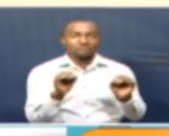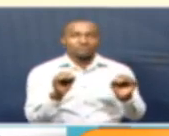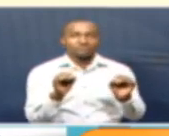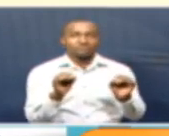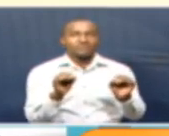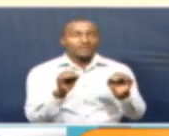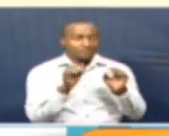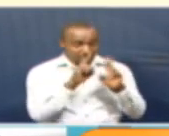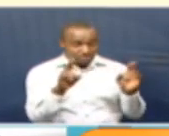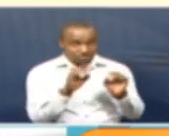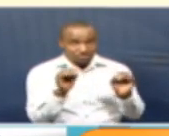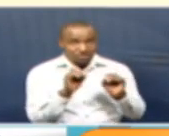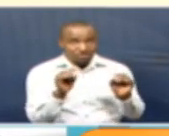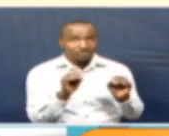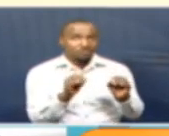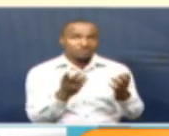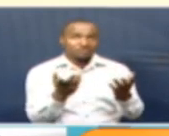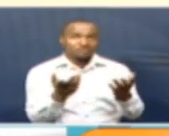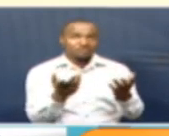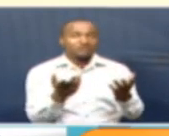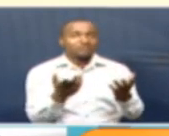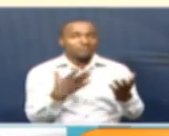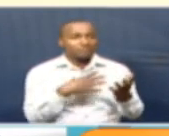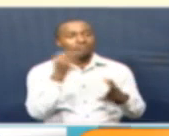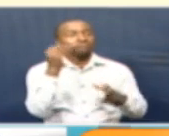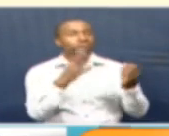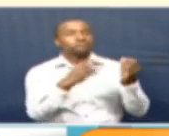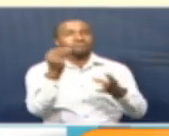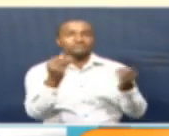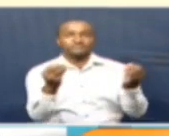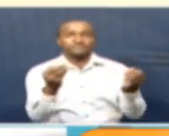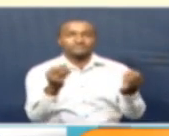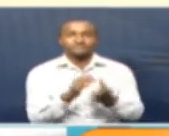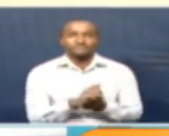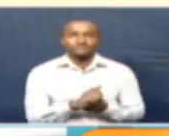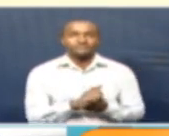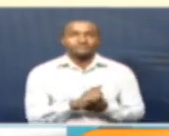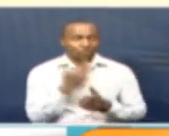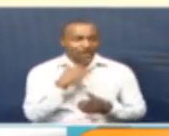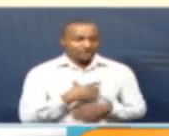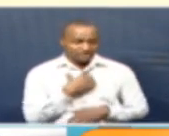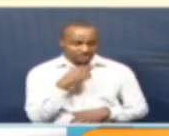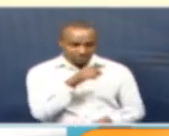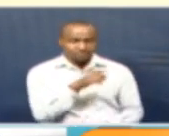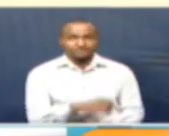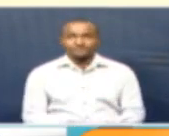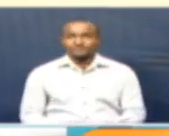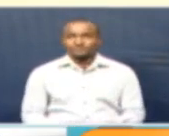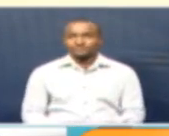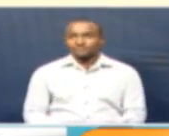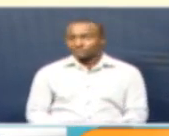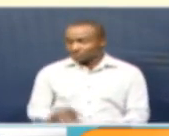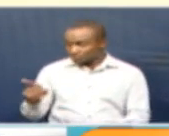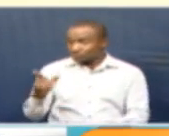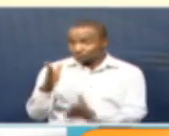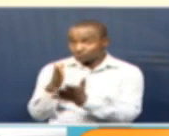amani ikikosekana, basi kila mtu ashika vivirago vyake, yafunga, yaondoka. Juu ya wageni. Umesema kweli,